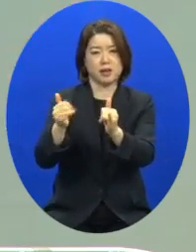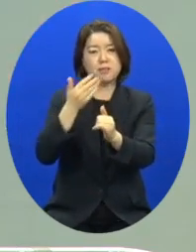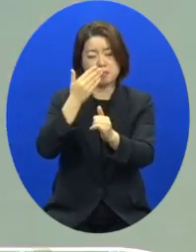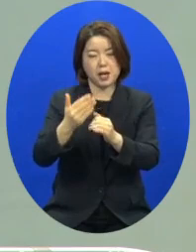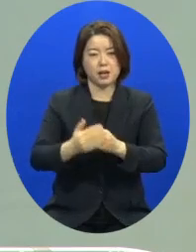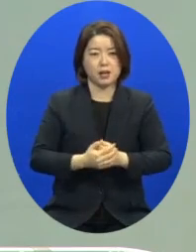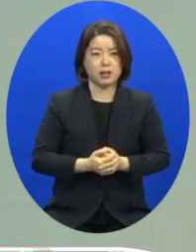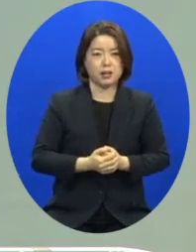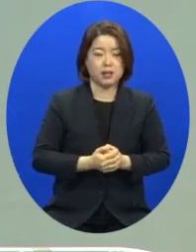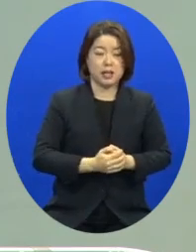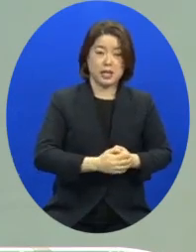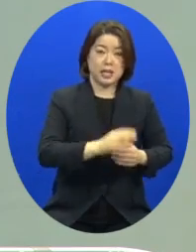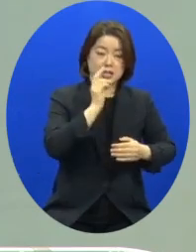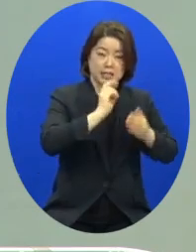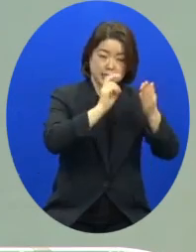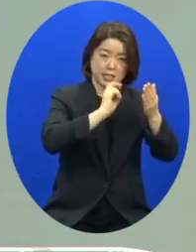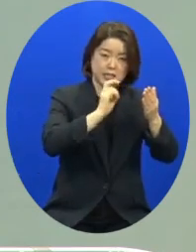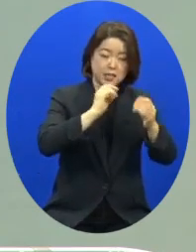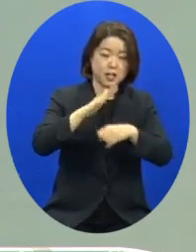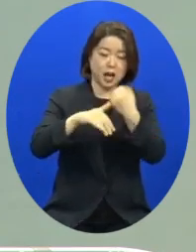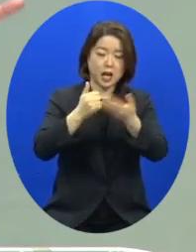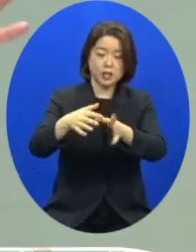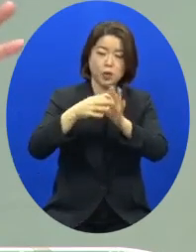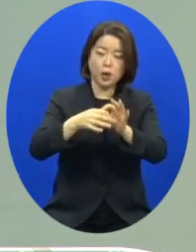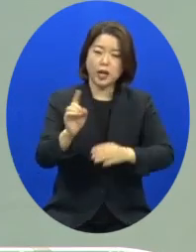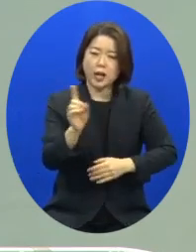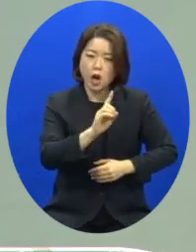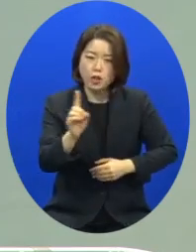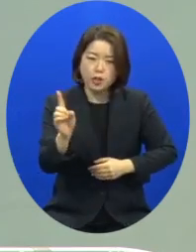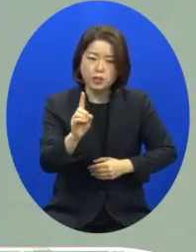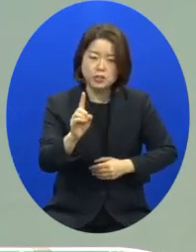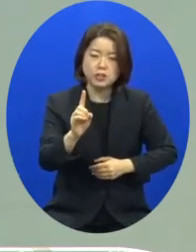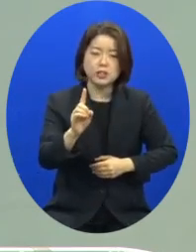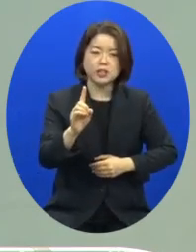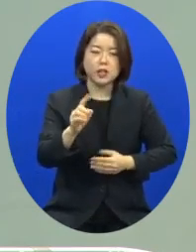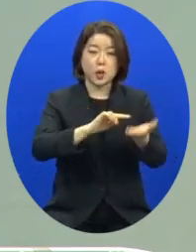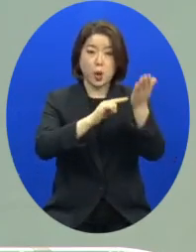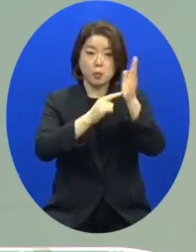찬양은 하나님과의 관계가 어떤지를 보여주는 가장 중요한 징표입니다.